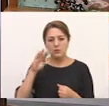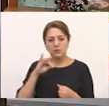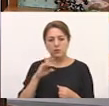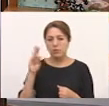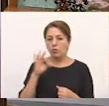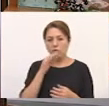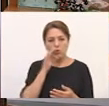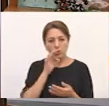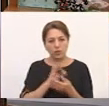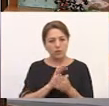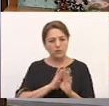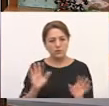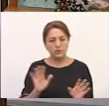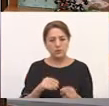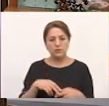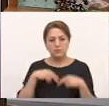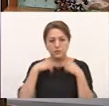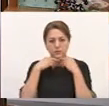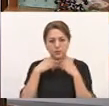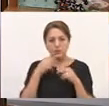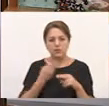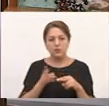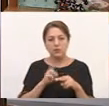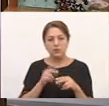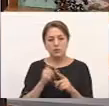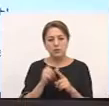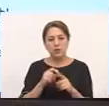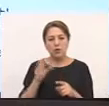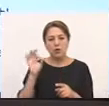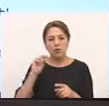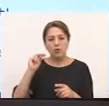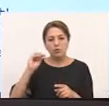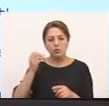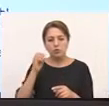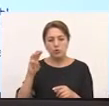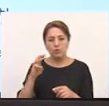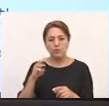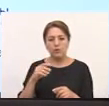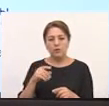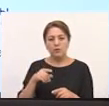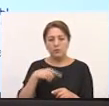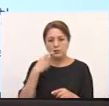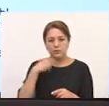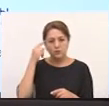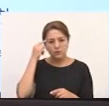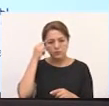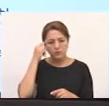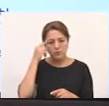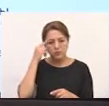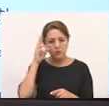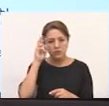ни слова. Обратите внимание на эти слова. О чем изволил задуматься? Страшно